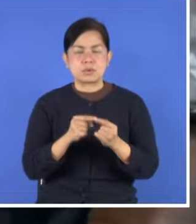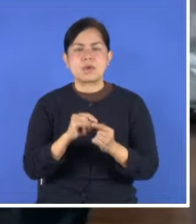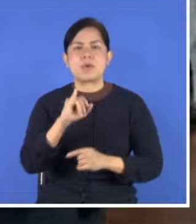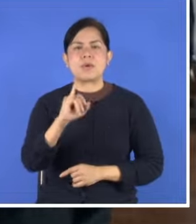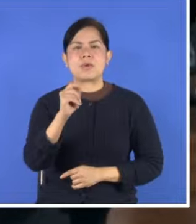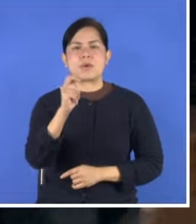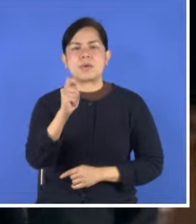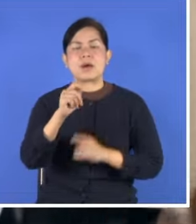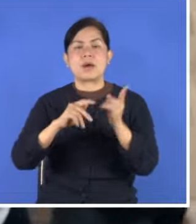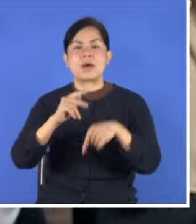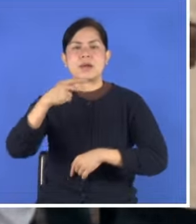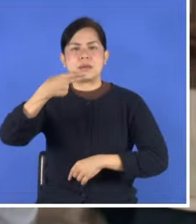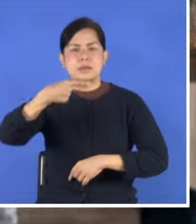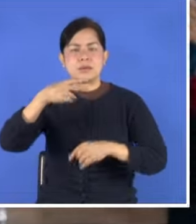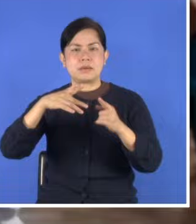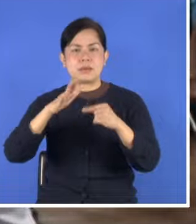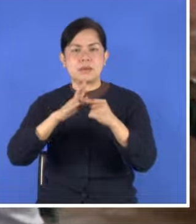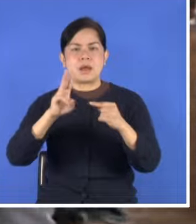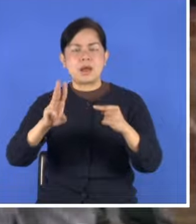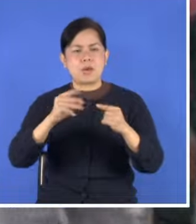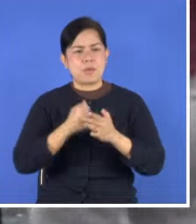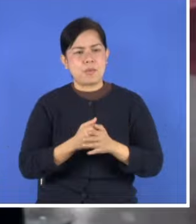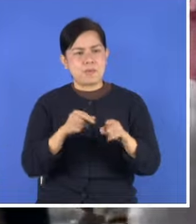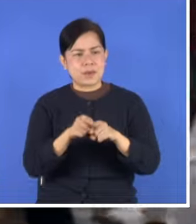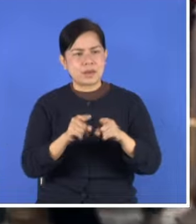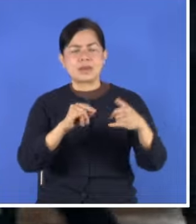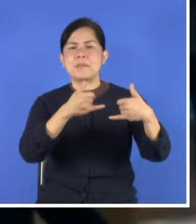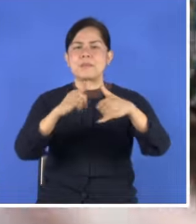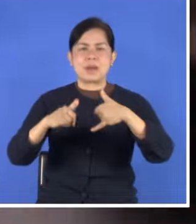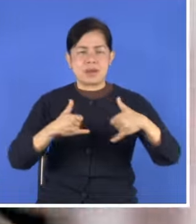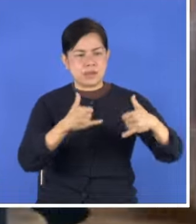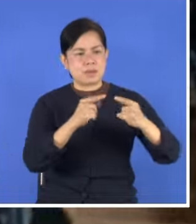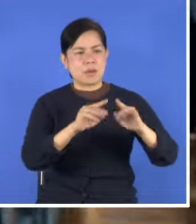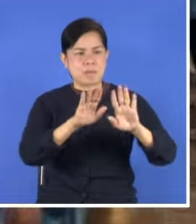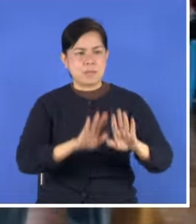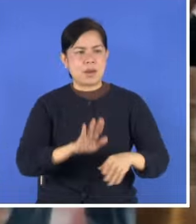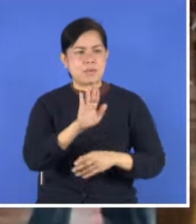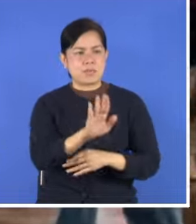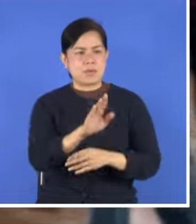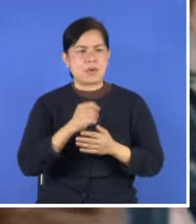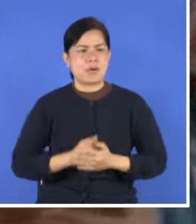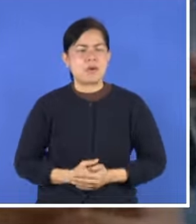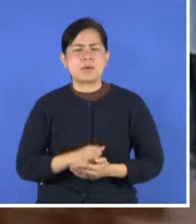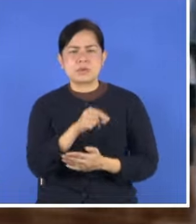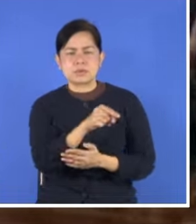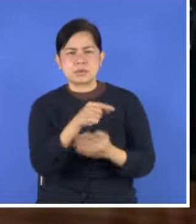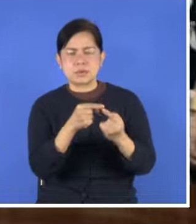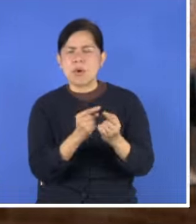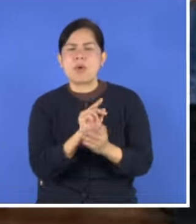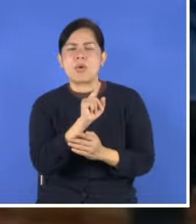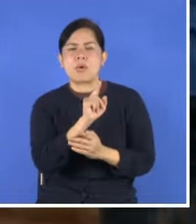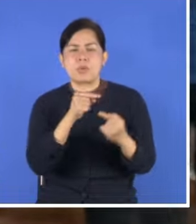นะเขาบอกว่าการละเล่นชูชกหรือไอ้ห้าวเนี่ยนะครับเป็นการละเล่นพื้นบ้านประกอบการเทศน์มหาชาติในช่วงเทศกาลออก